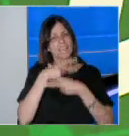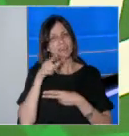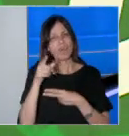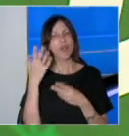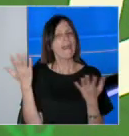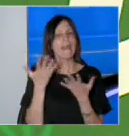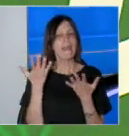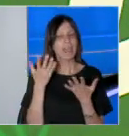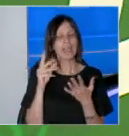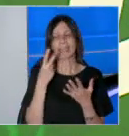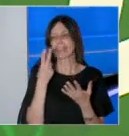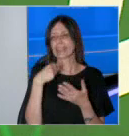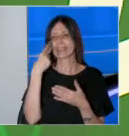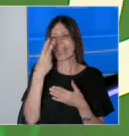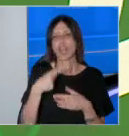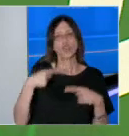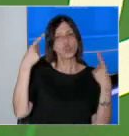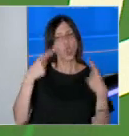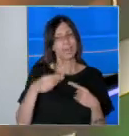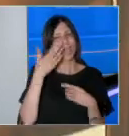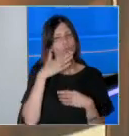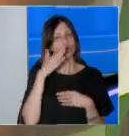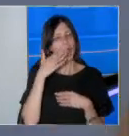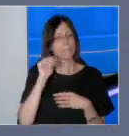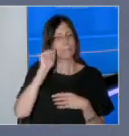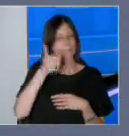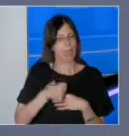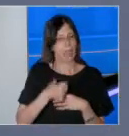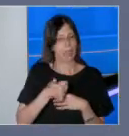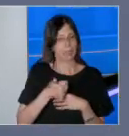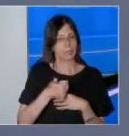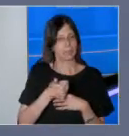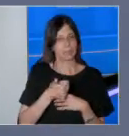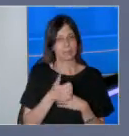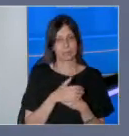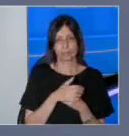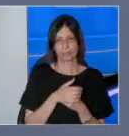איך הולך להיראות יום ירושלים מחר.